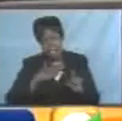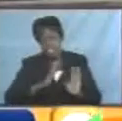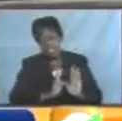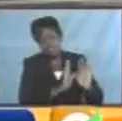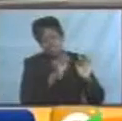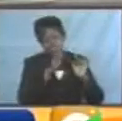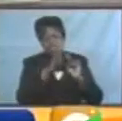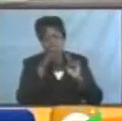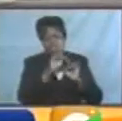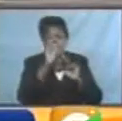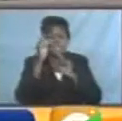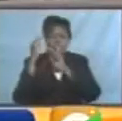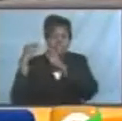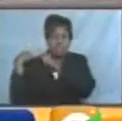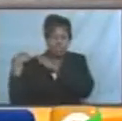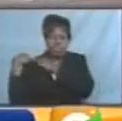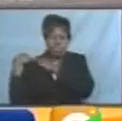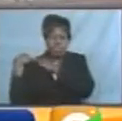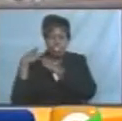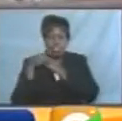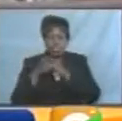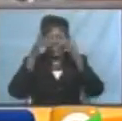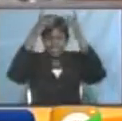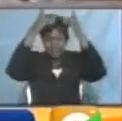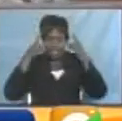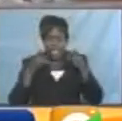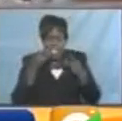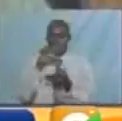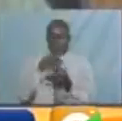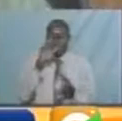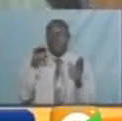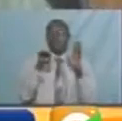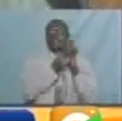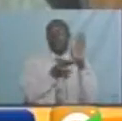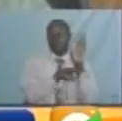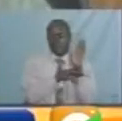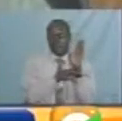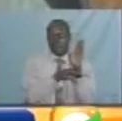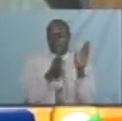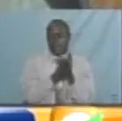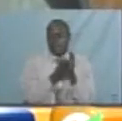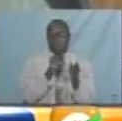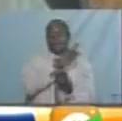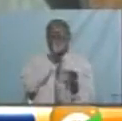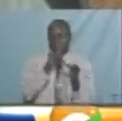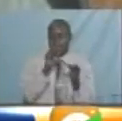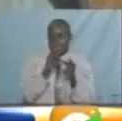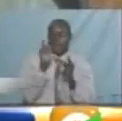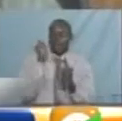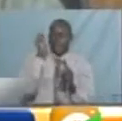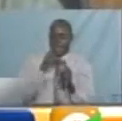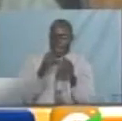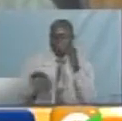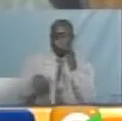wakati wa kuwasilisha kwa kesi yao na si siku kadhaa baadaye. And in particular the intended